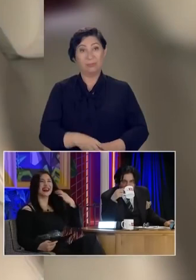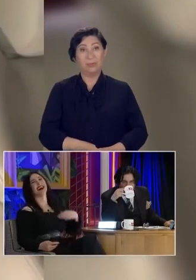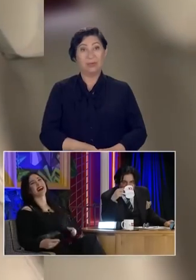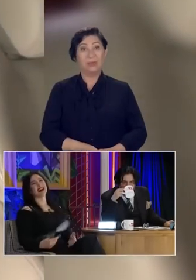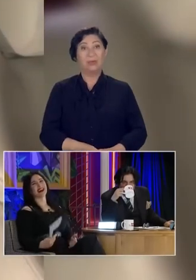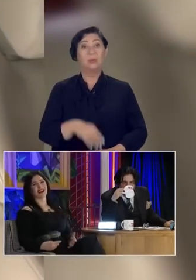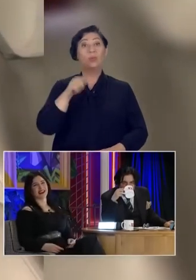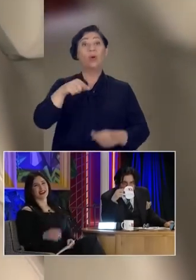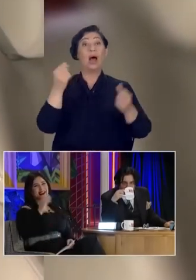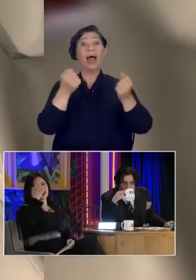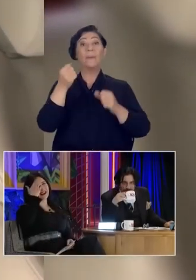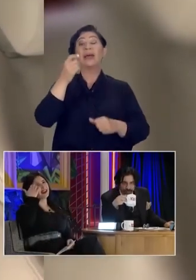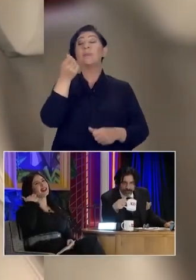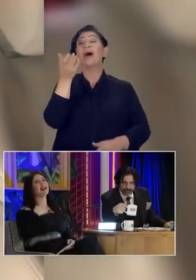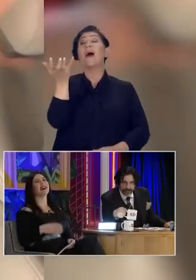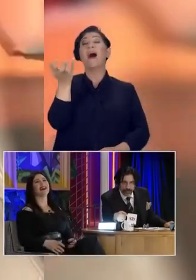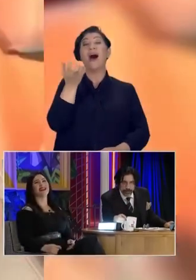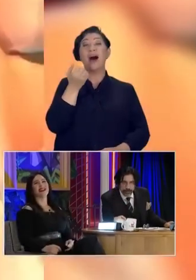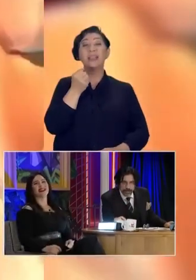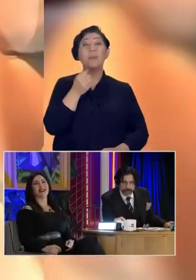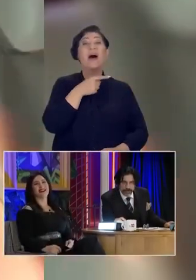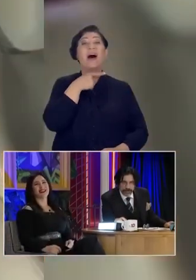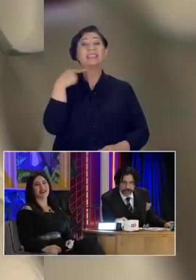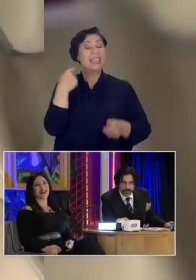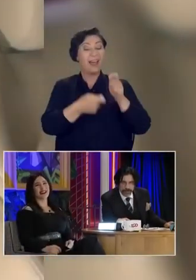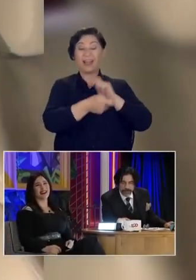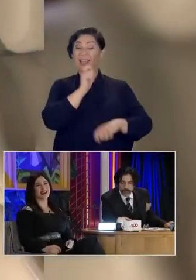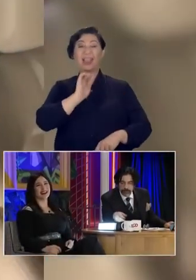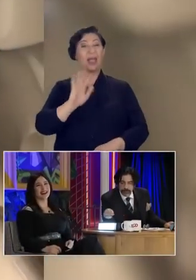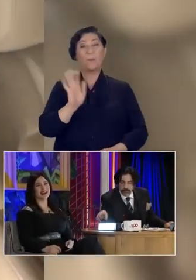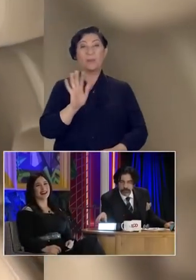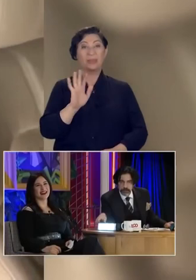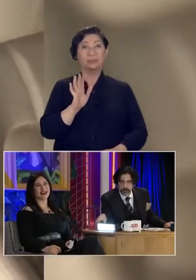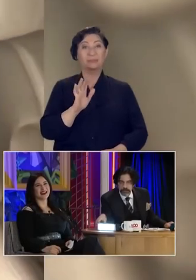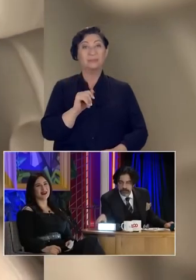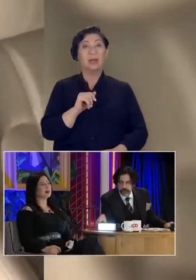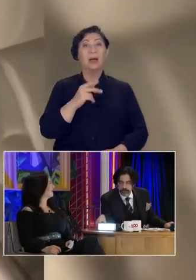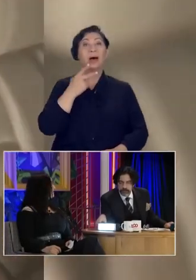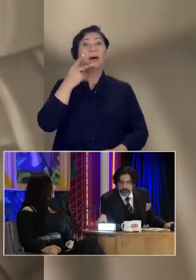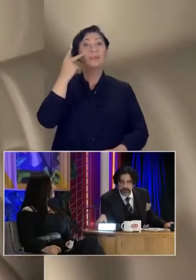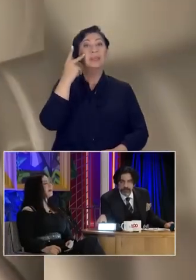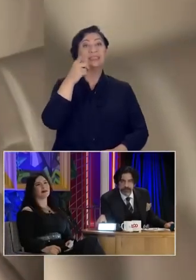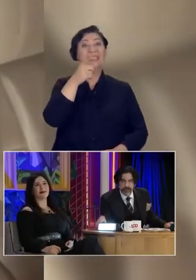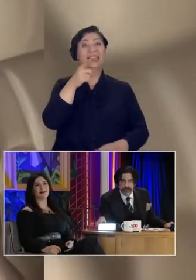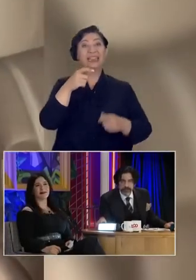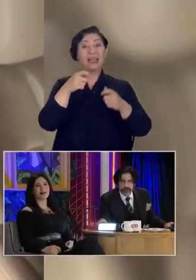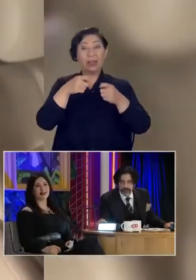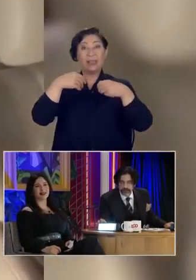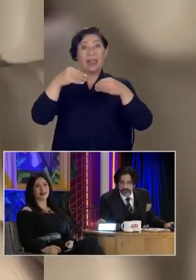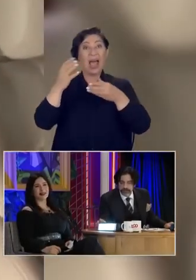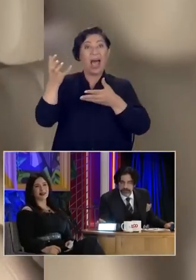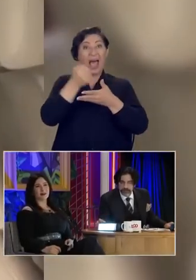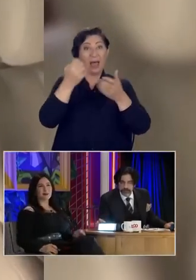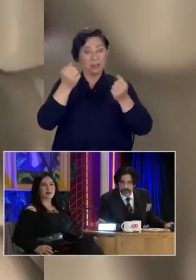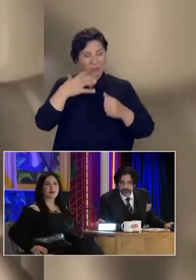benim nakit parayla aldım. Asla kredi çekmedim belli mi? Abla sen naylon torbayla gittin aldın bu arabayı. Herkes biliyor